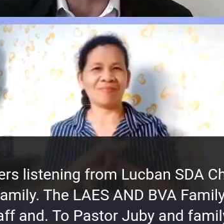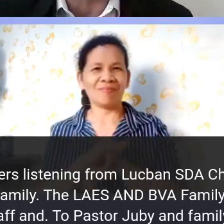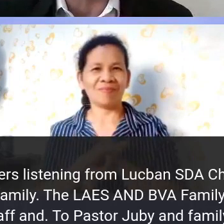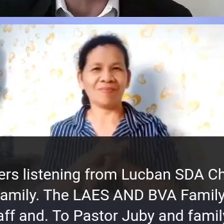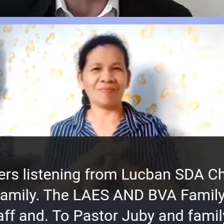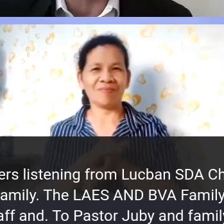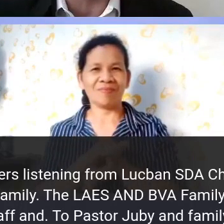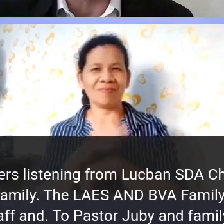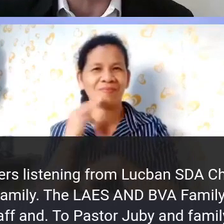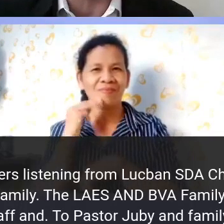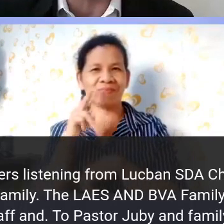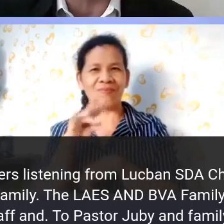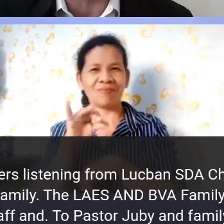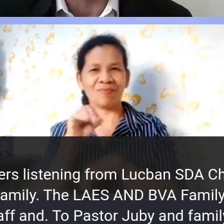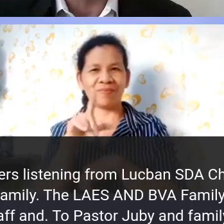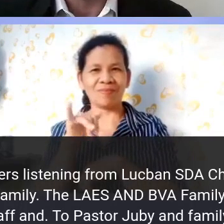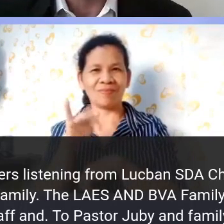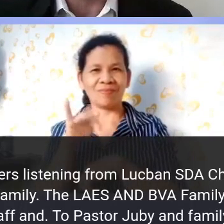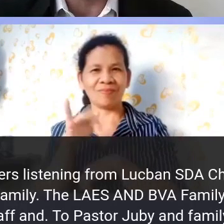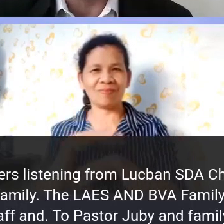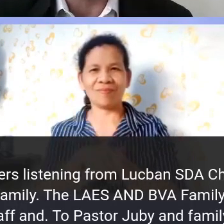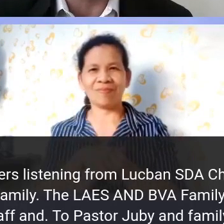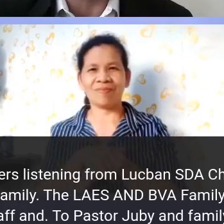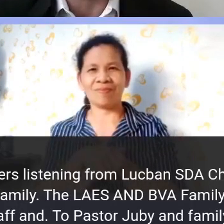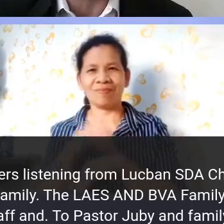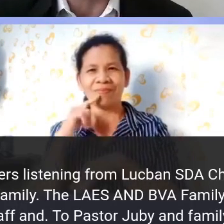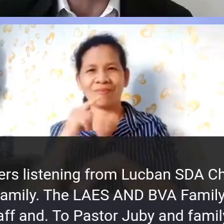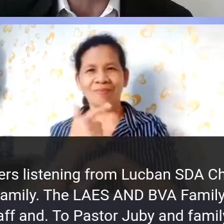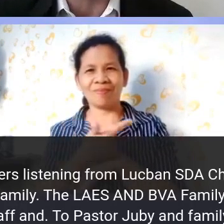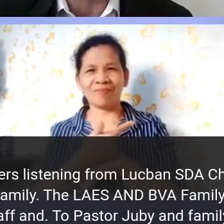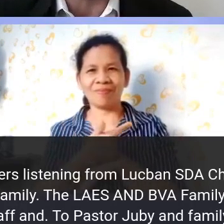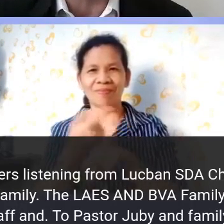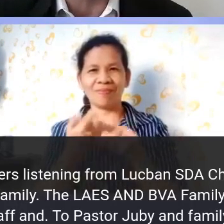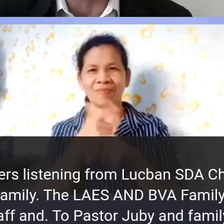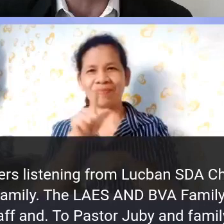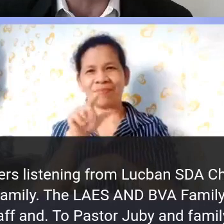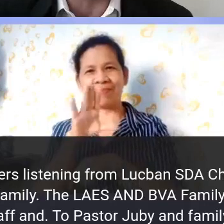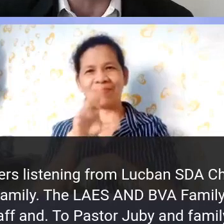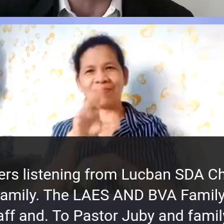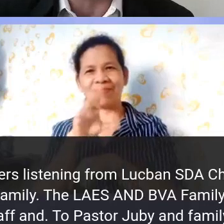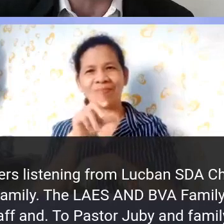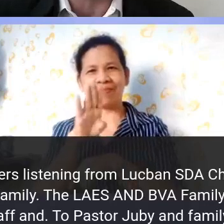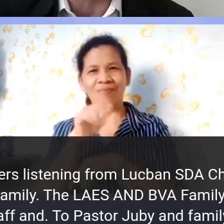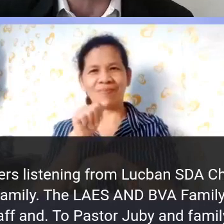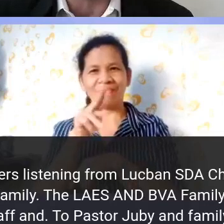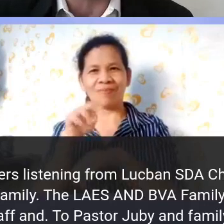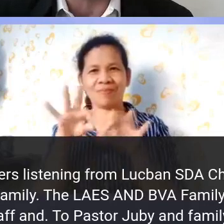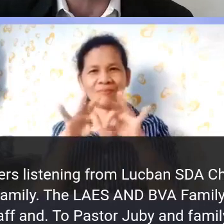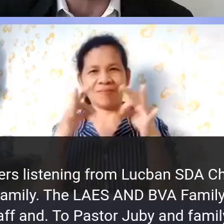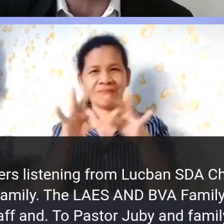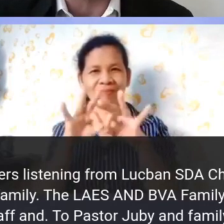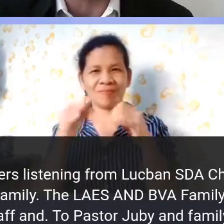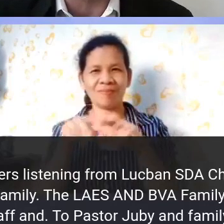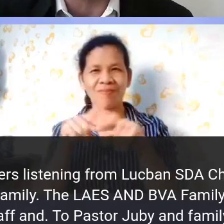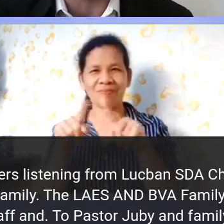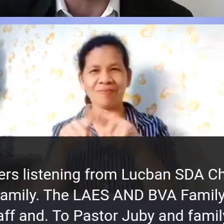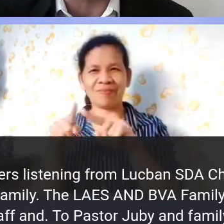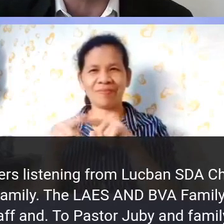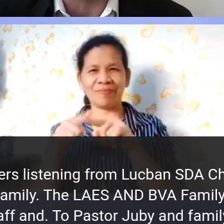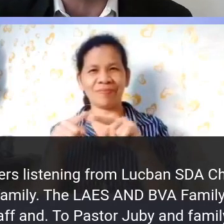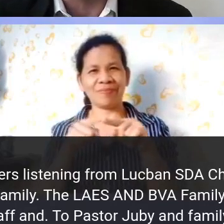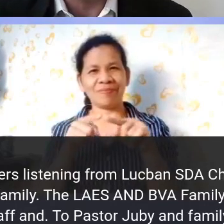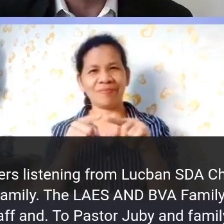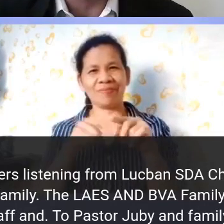din. Kanya lang mga binati itong Tagalukban, Makasero family, anarin po, Akleta, Mata, Padalyan,